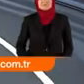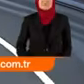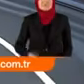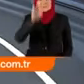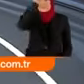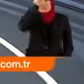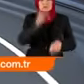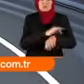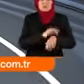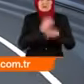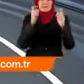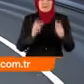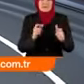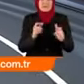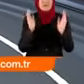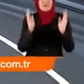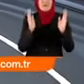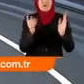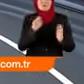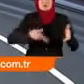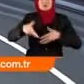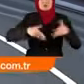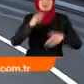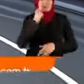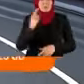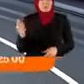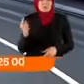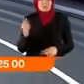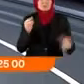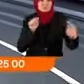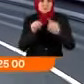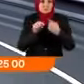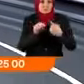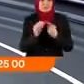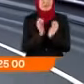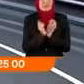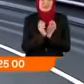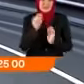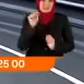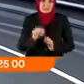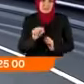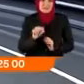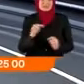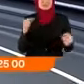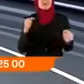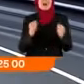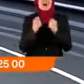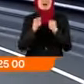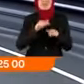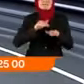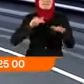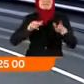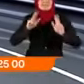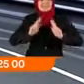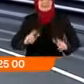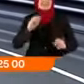Sarıyer'de İşlek bir caddeye götüreceğiz Şimdi sizin çift yönlü ve dar olan bu yolda trafiğin rahatlaması için çözümü Mahalle Muhtarı